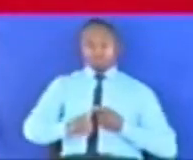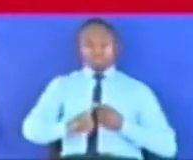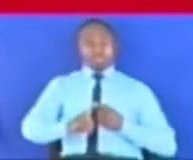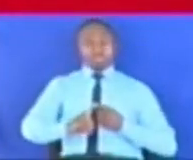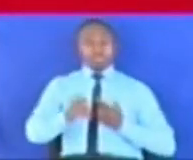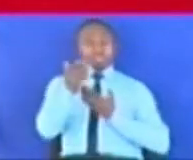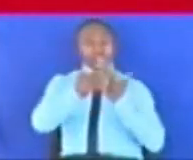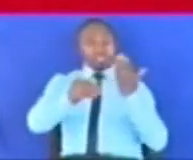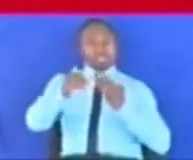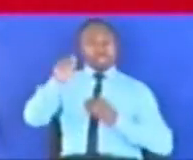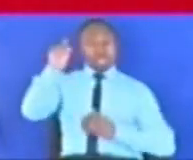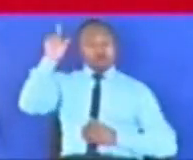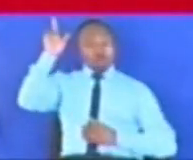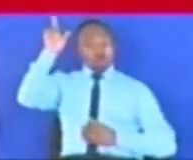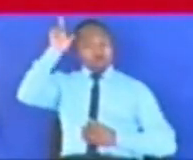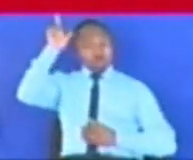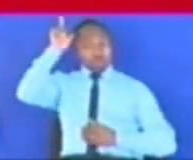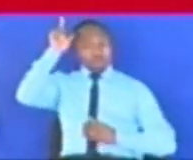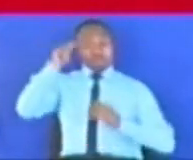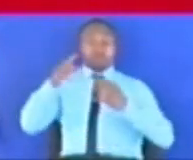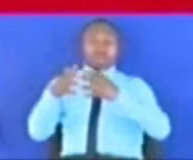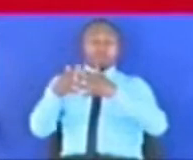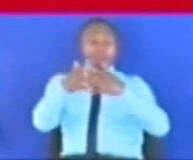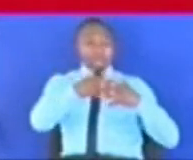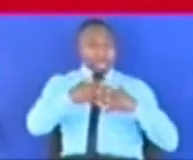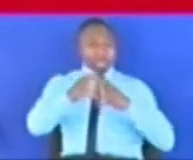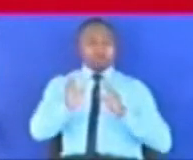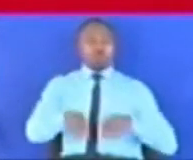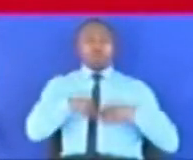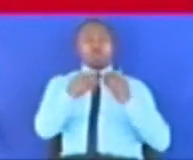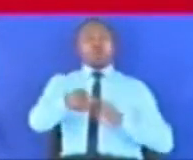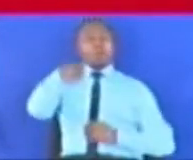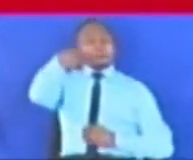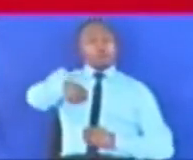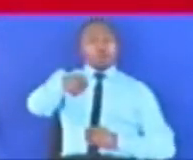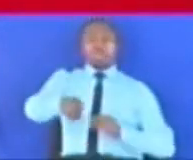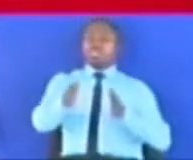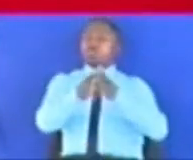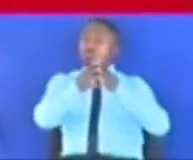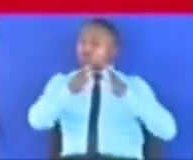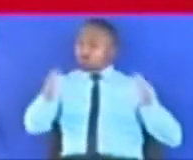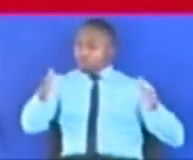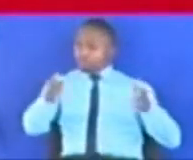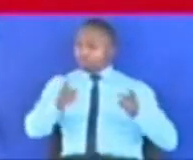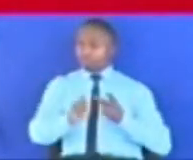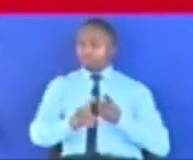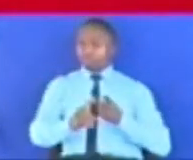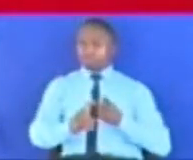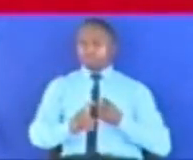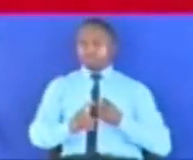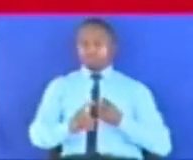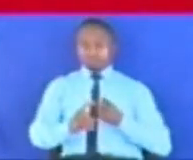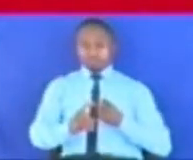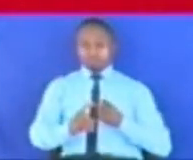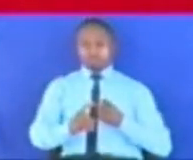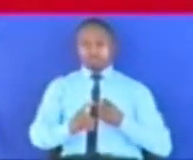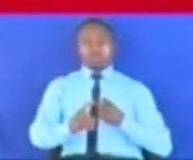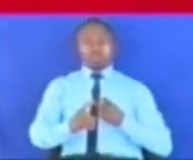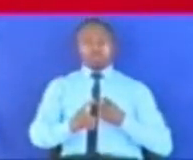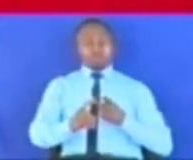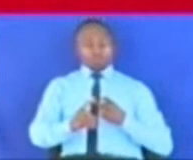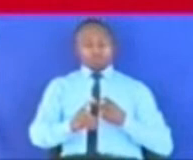Ujerumani na Amerika wametoa pongezi kubwa kwa alipeleka research yake na tafiti zake kule swala la